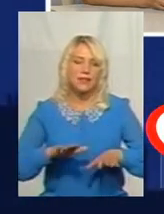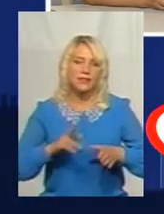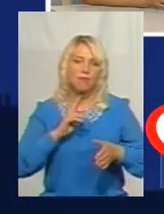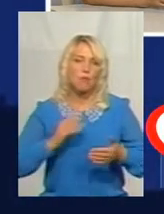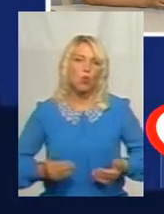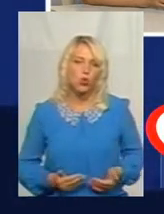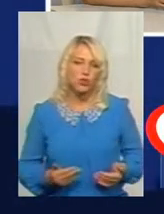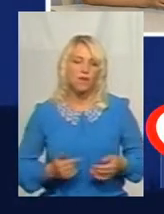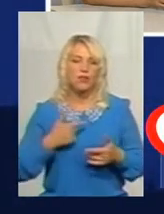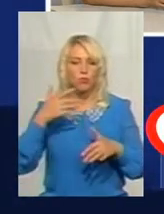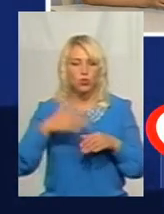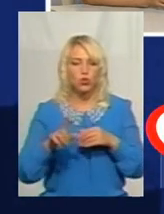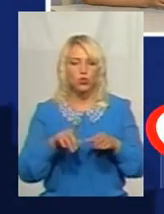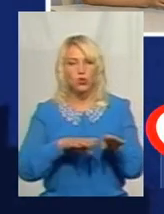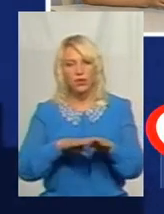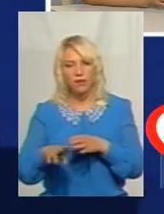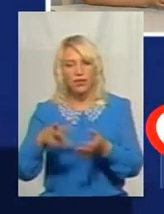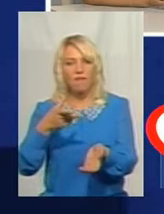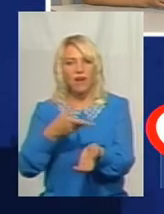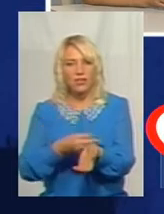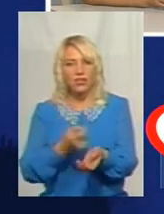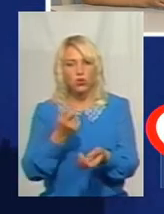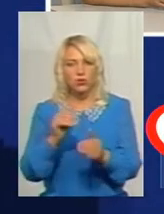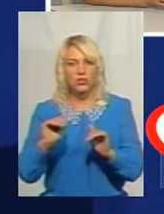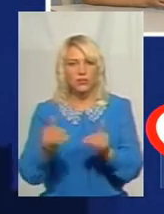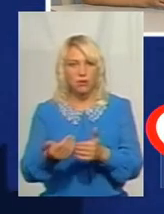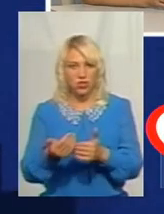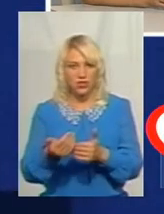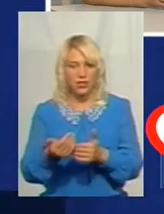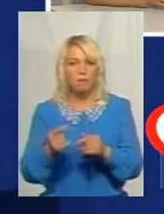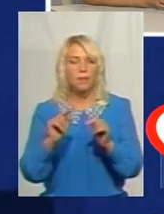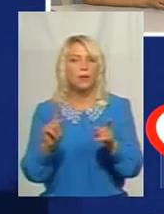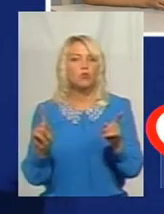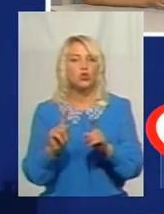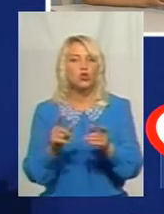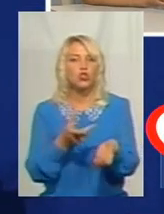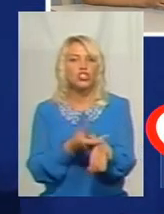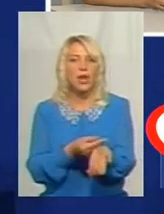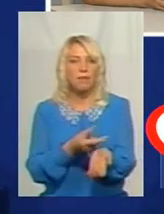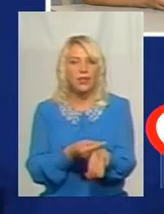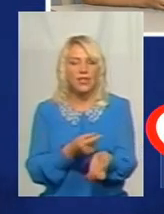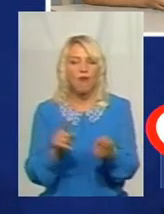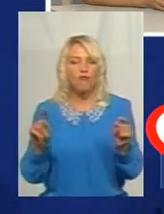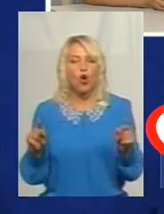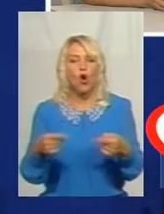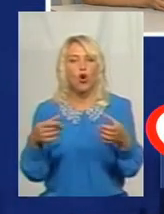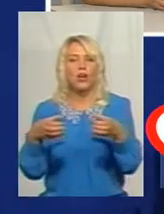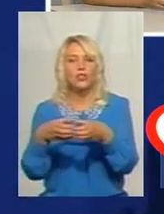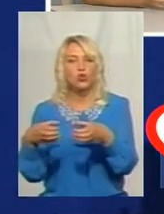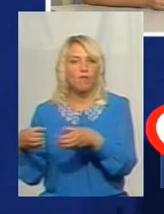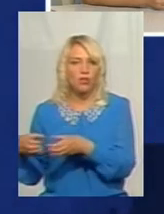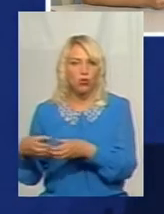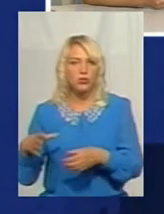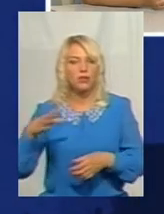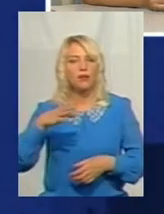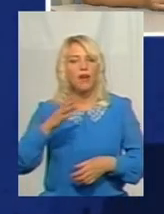те, що рівень вакцинації при цьому трохи зменшиться, тому що щеплення в організованих колективах воно